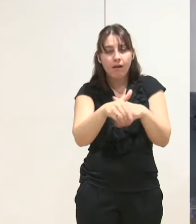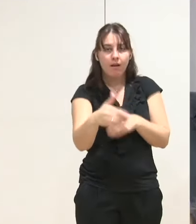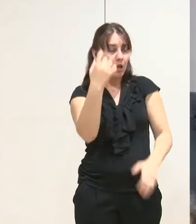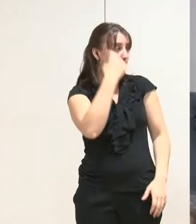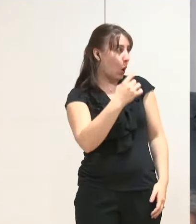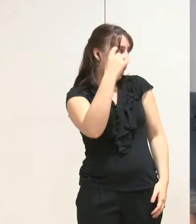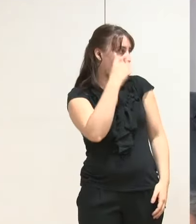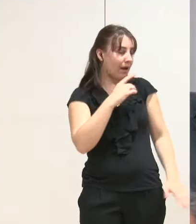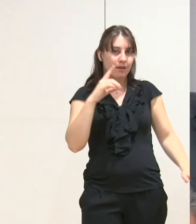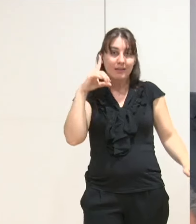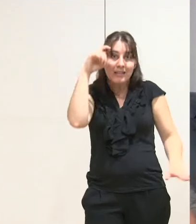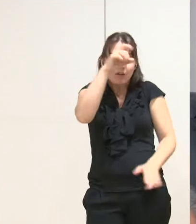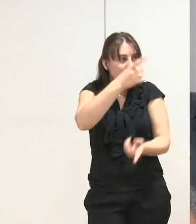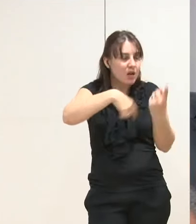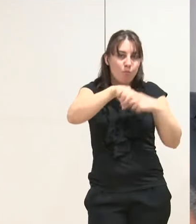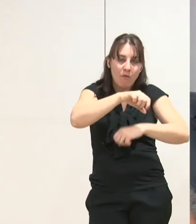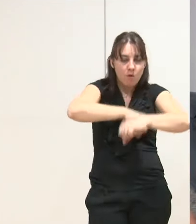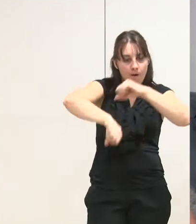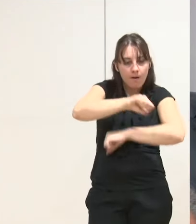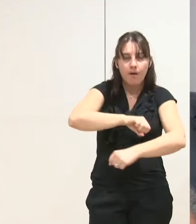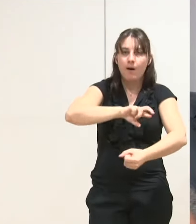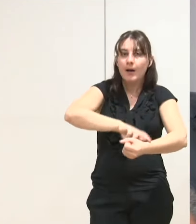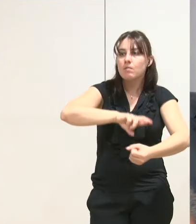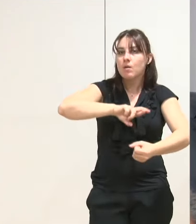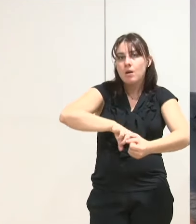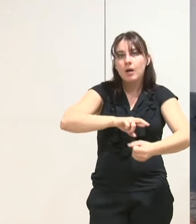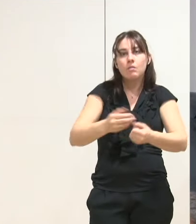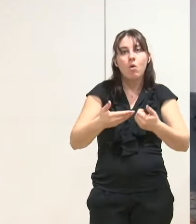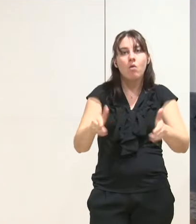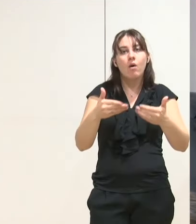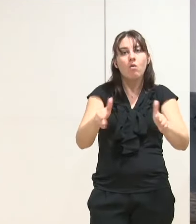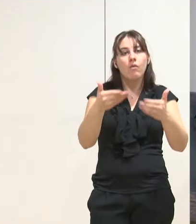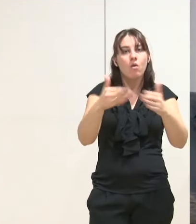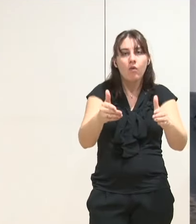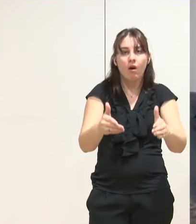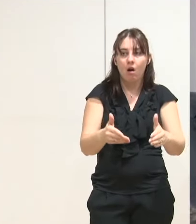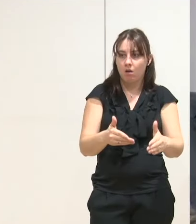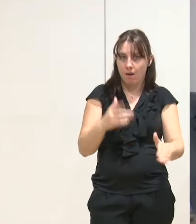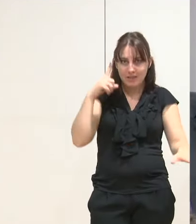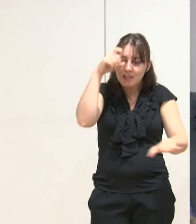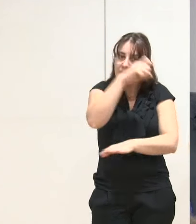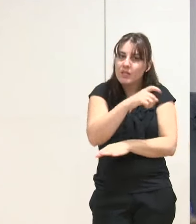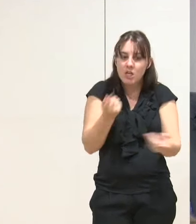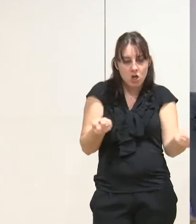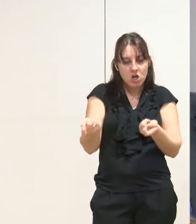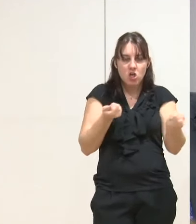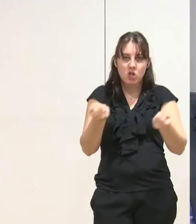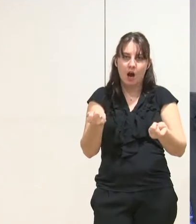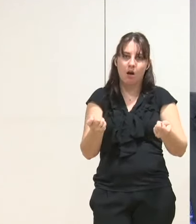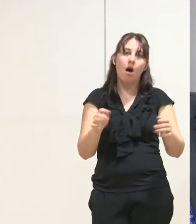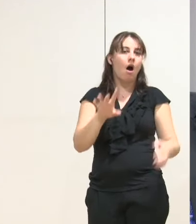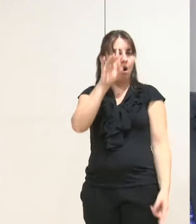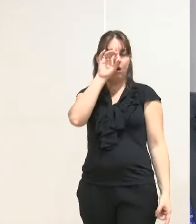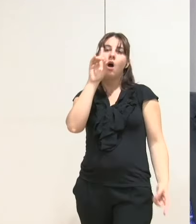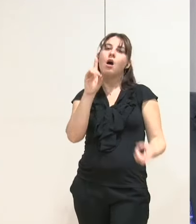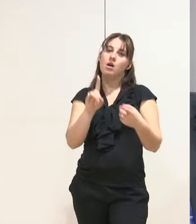à faire progresser le rythme des ouvertures de classe donc c'est un dossier